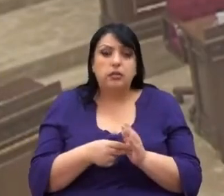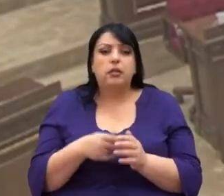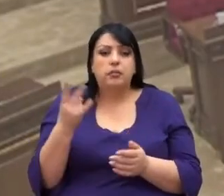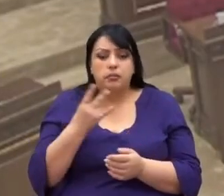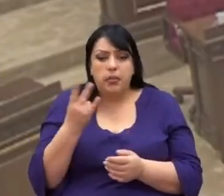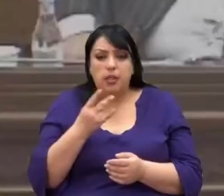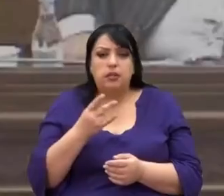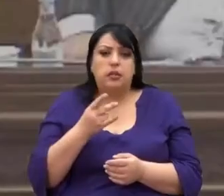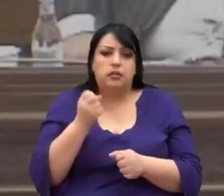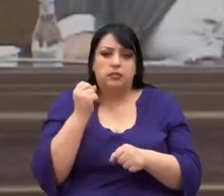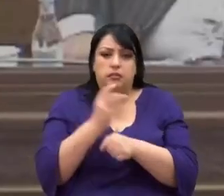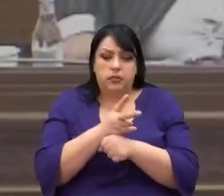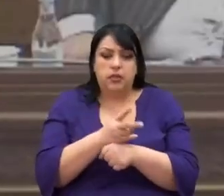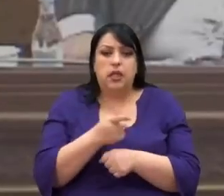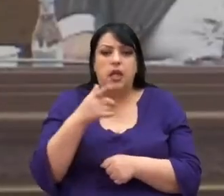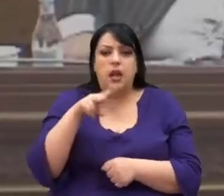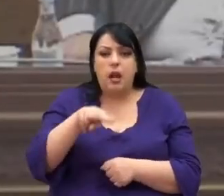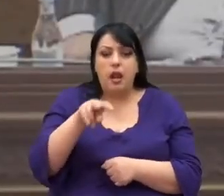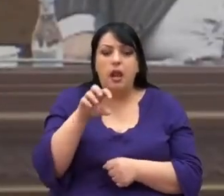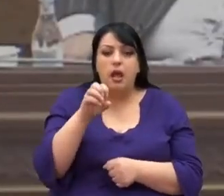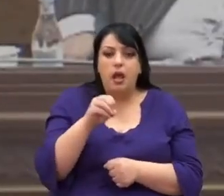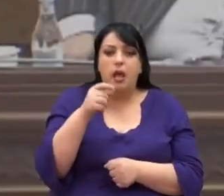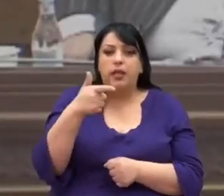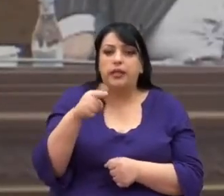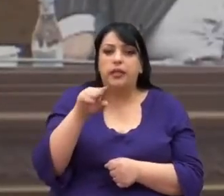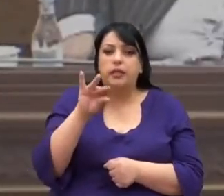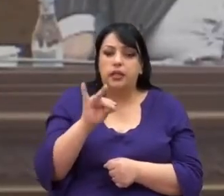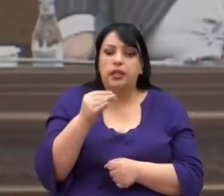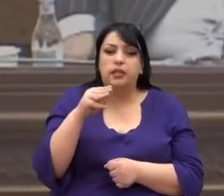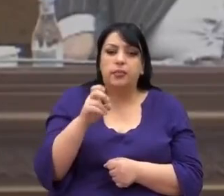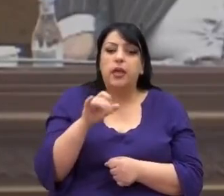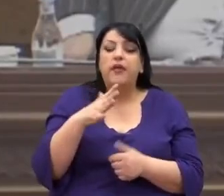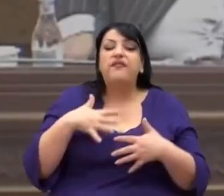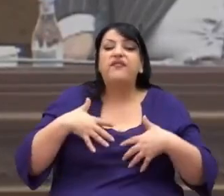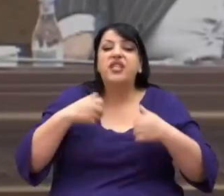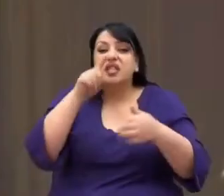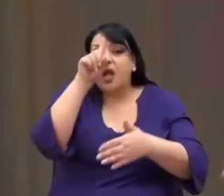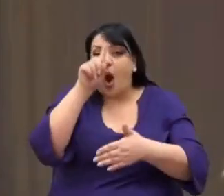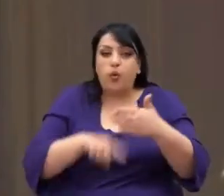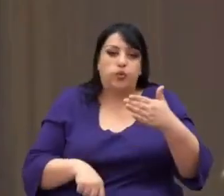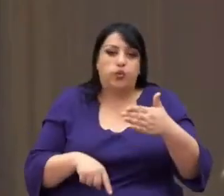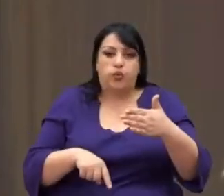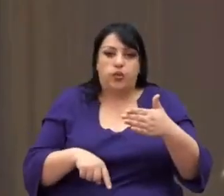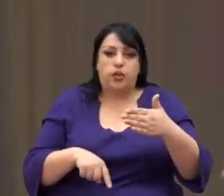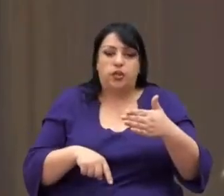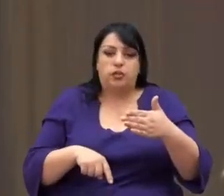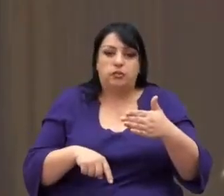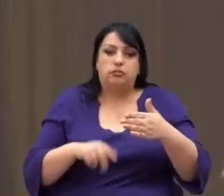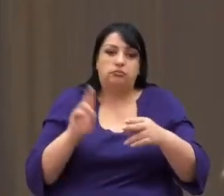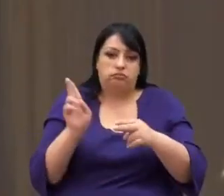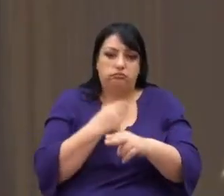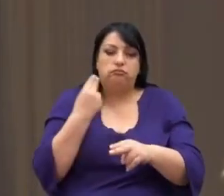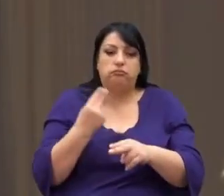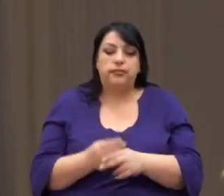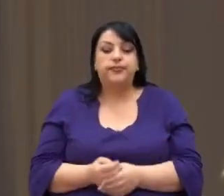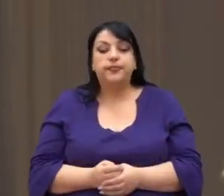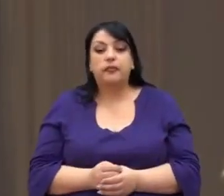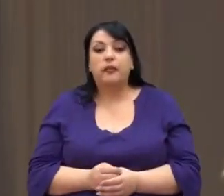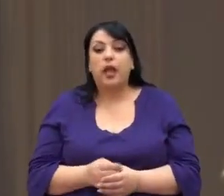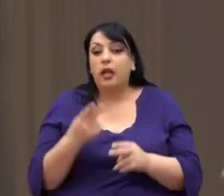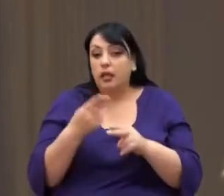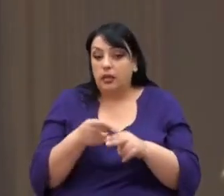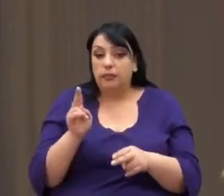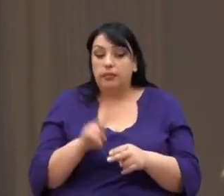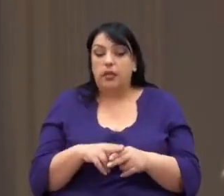լեգիտիմությունից, նրանք զուրկ են ժողովրդի տված վստահության քվեից. Այսպիսով, ինչ